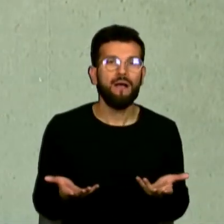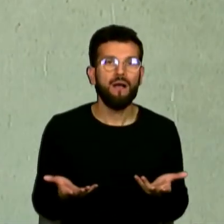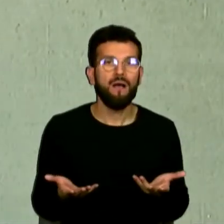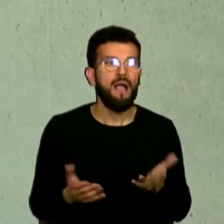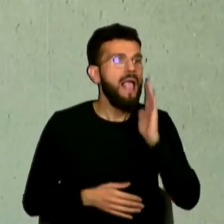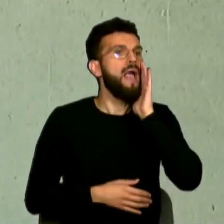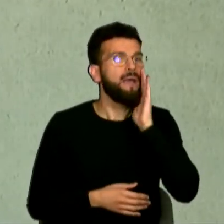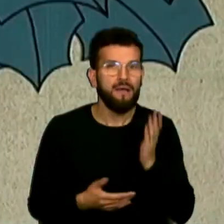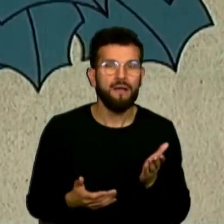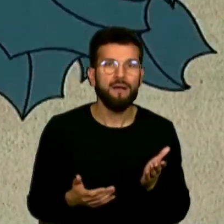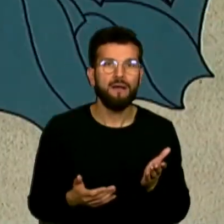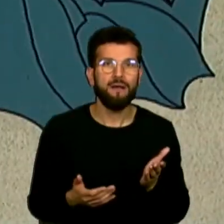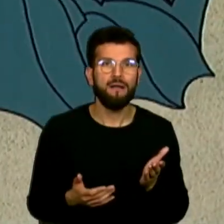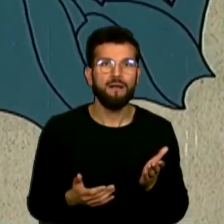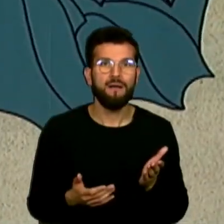Hej!